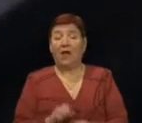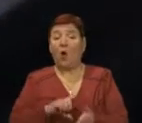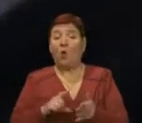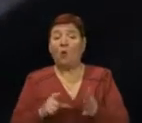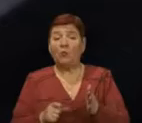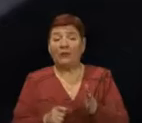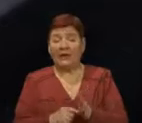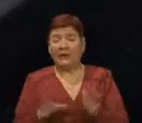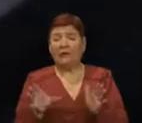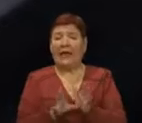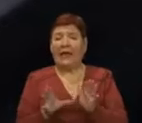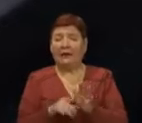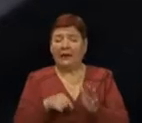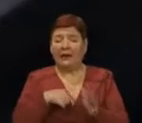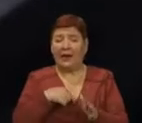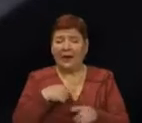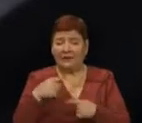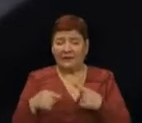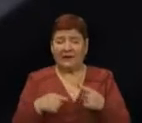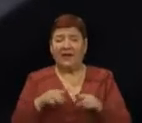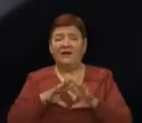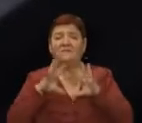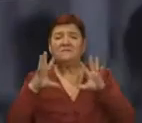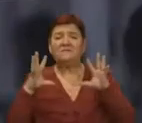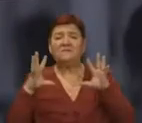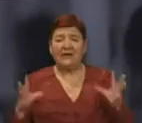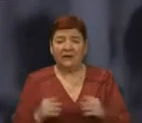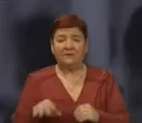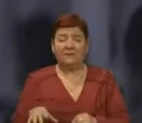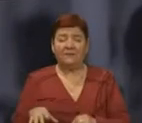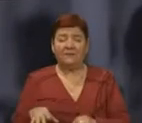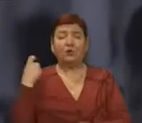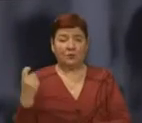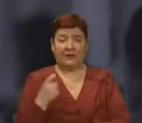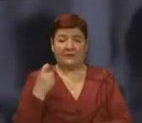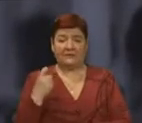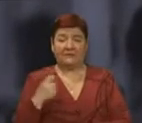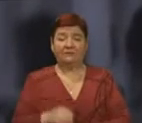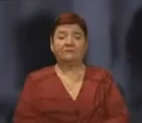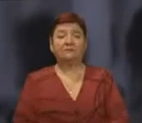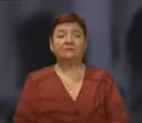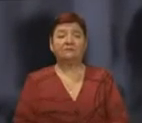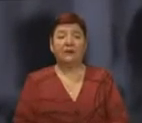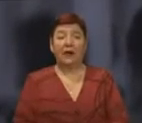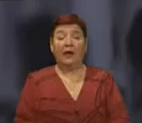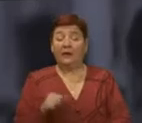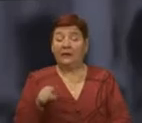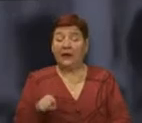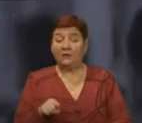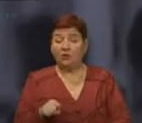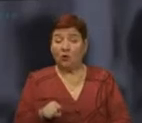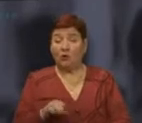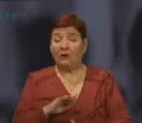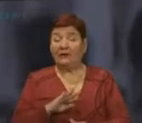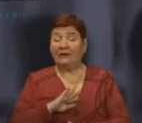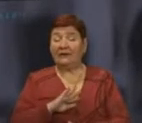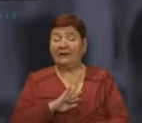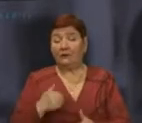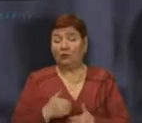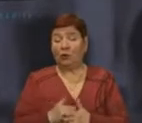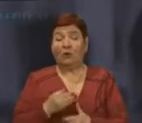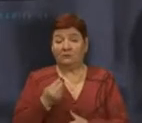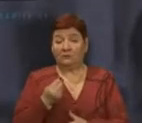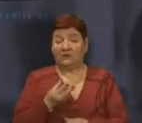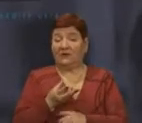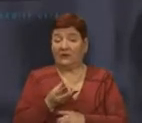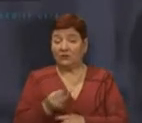комунальної, не тільки там енергетики, а взагалі комунальної сфери господарства. На фоні цього недофінансування, яким